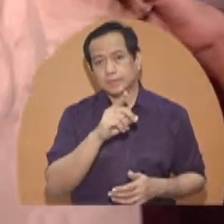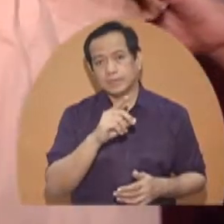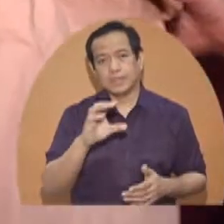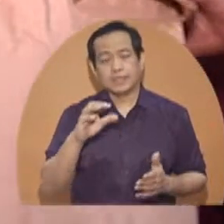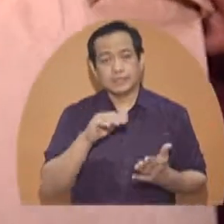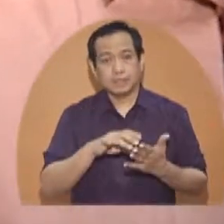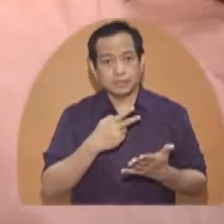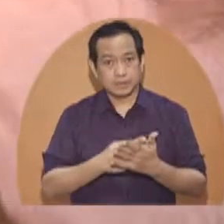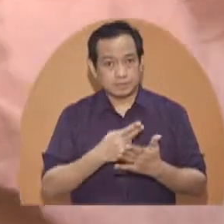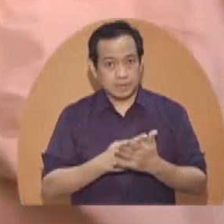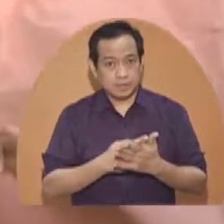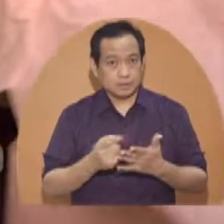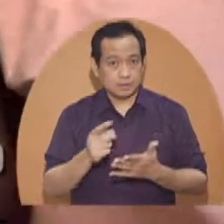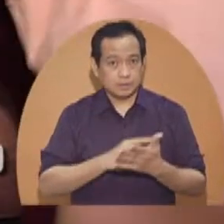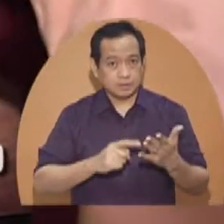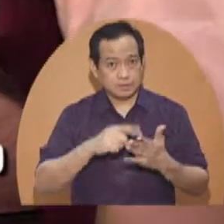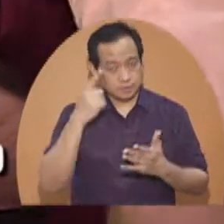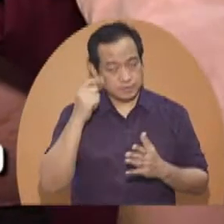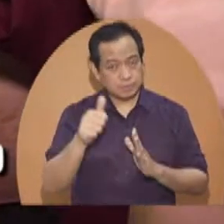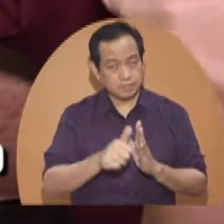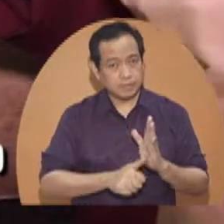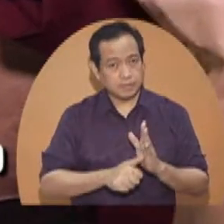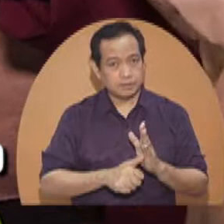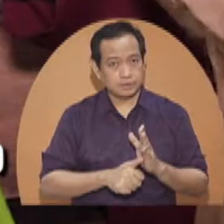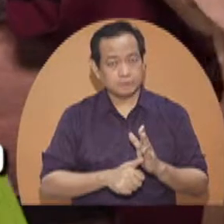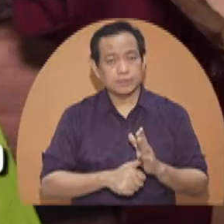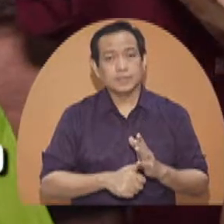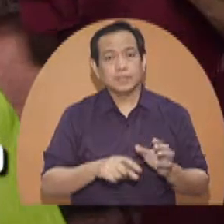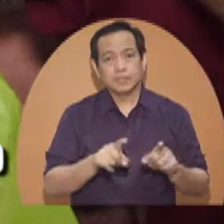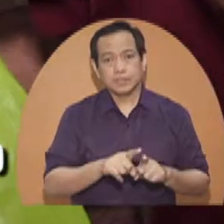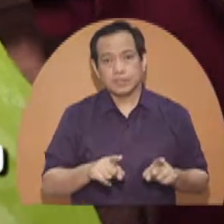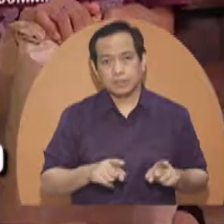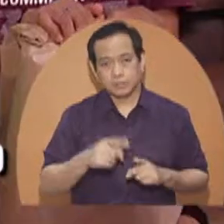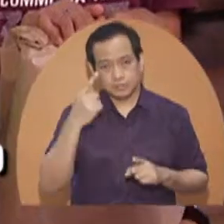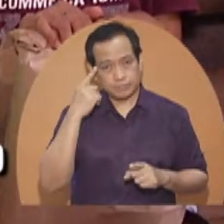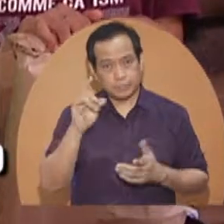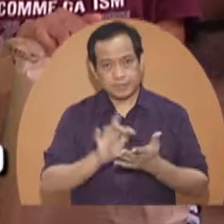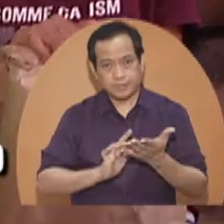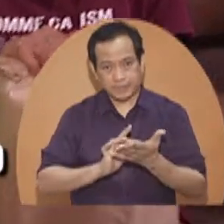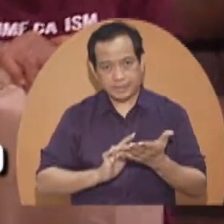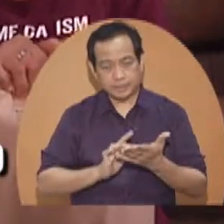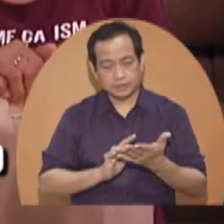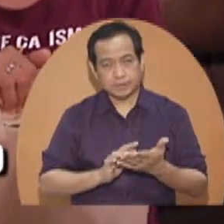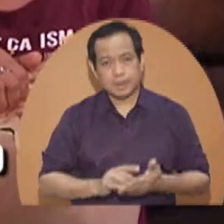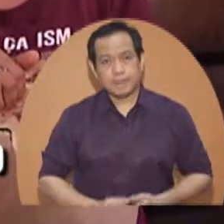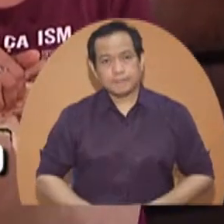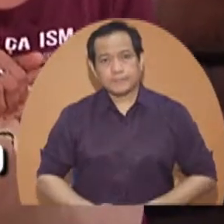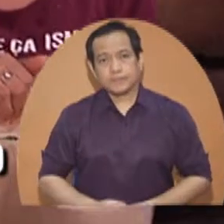Kakailanganin nila ng 100,000 piso. Ito ay para doon sa operasyon na kakailanganin at ganun din sa